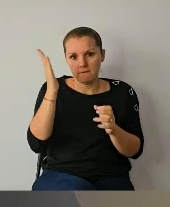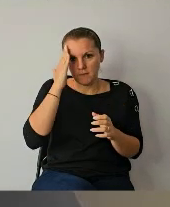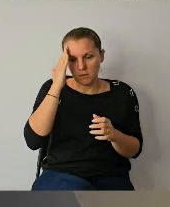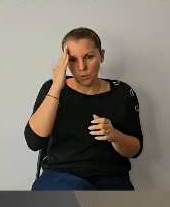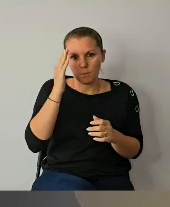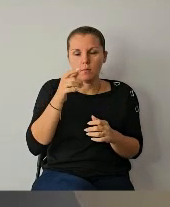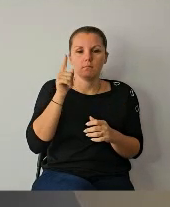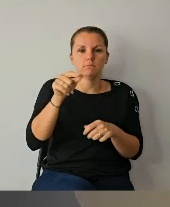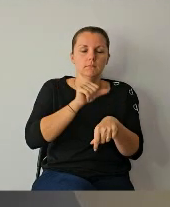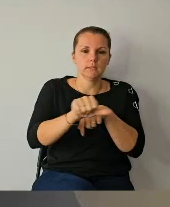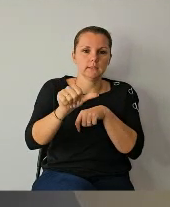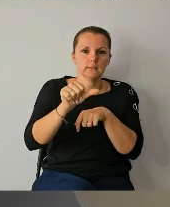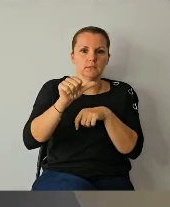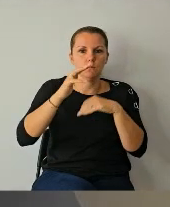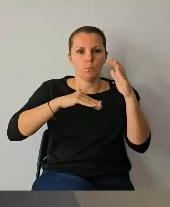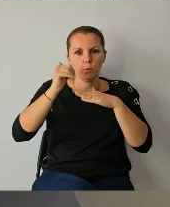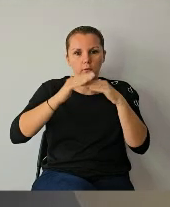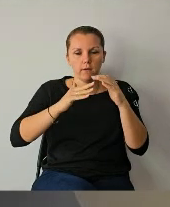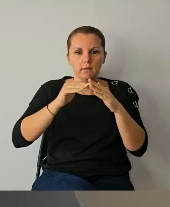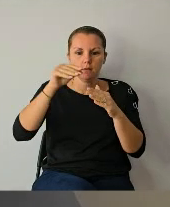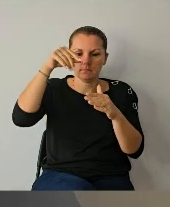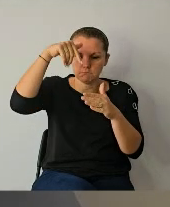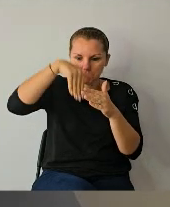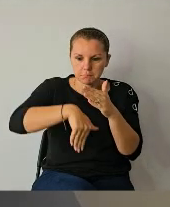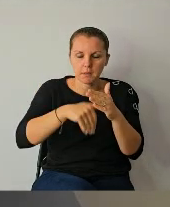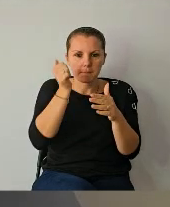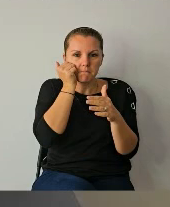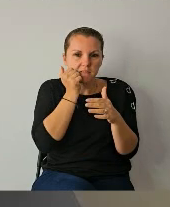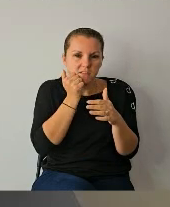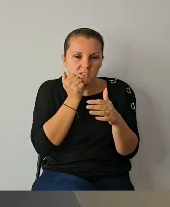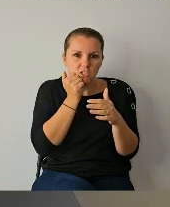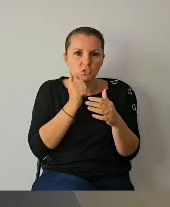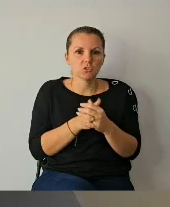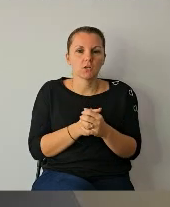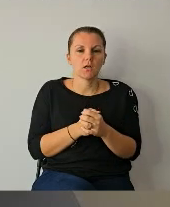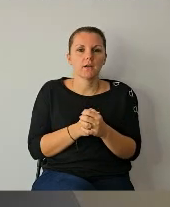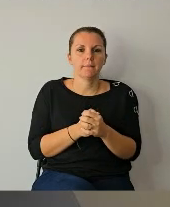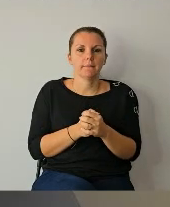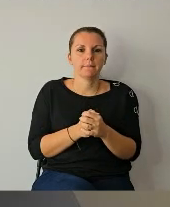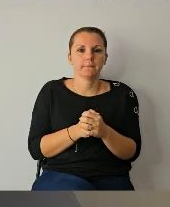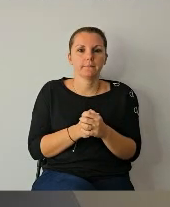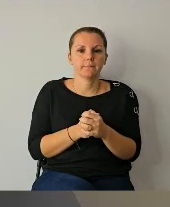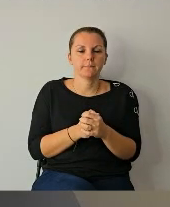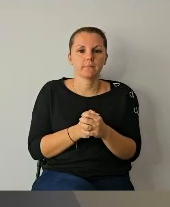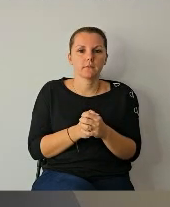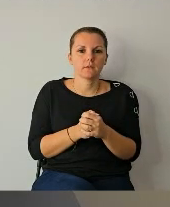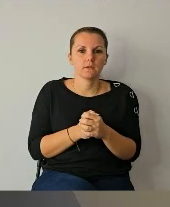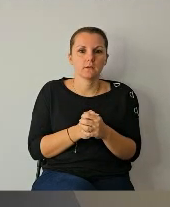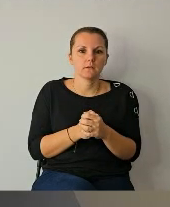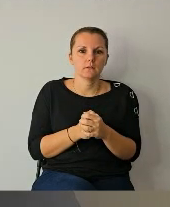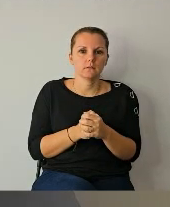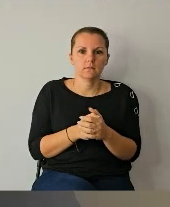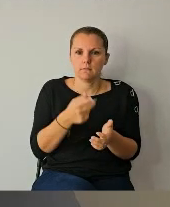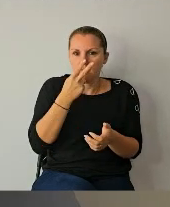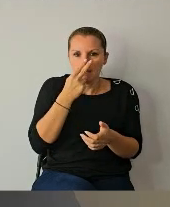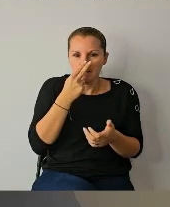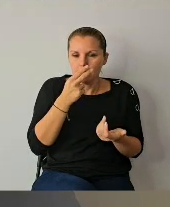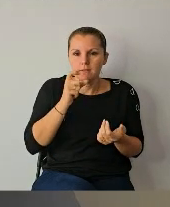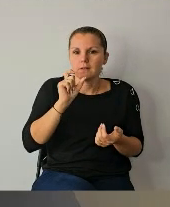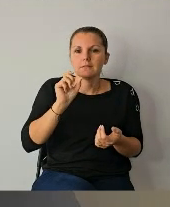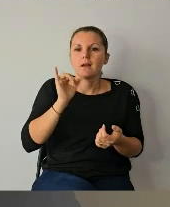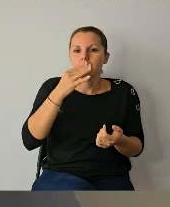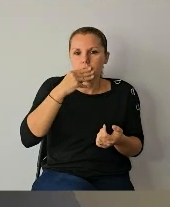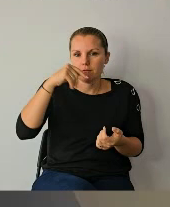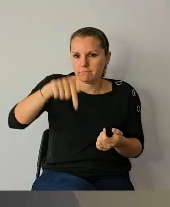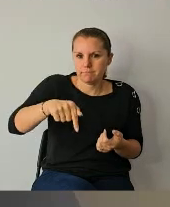tam wbudowana piwniczka czy bunkier taki, jakby to nazwał. I to tego nie widać, naprawdę.